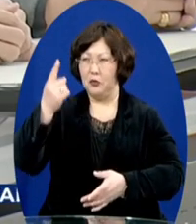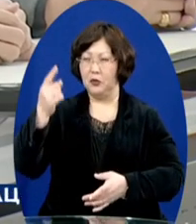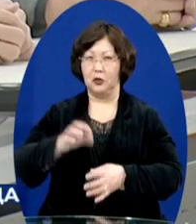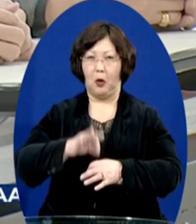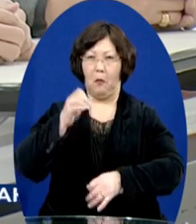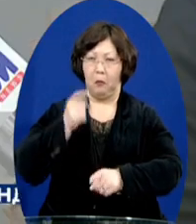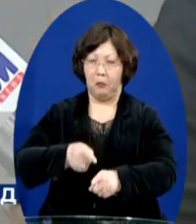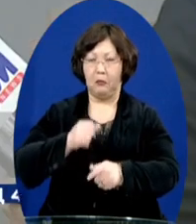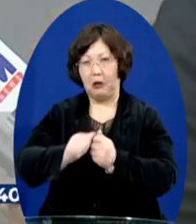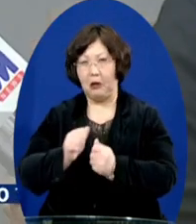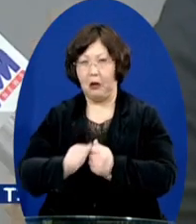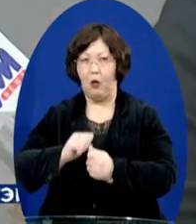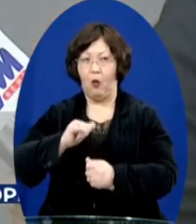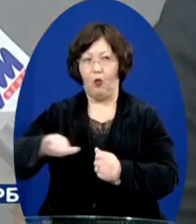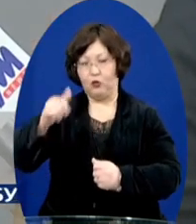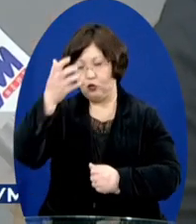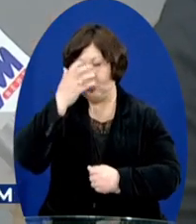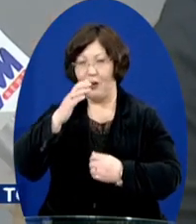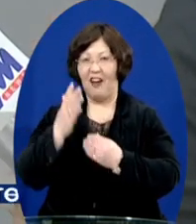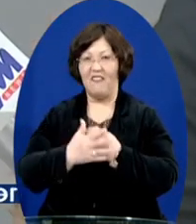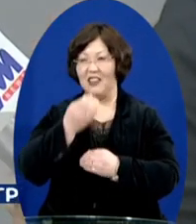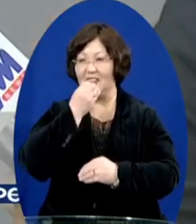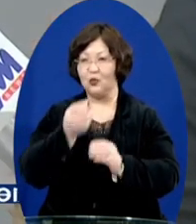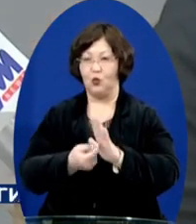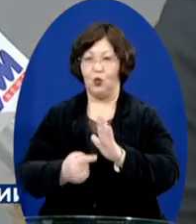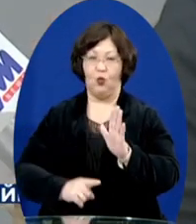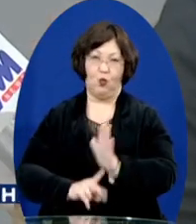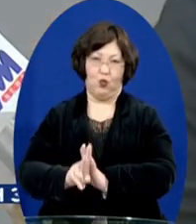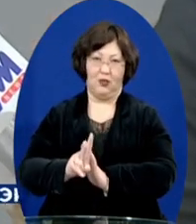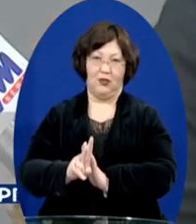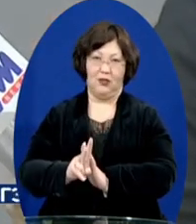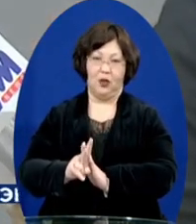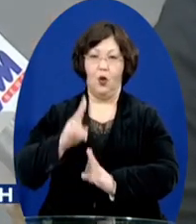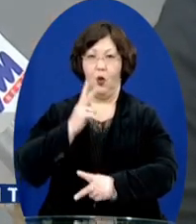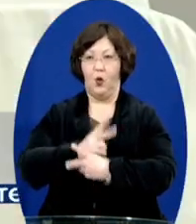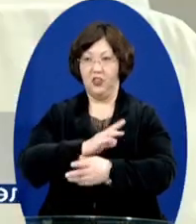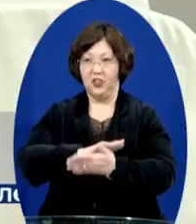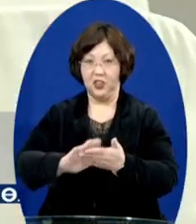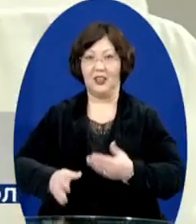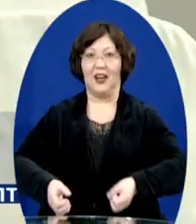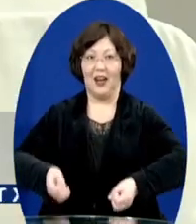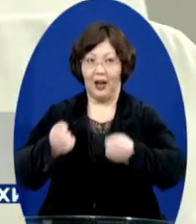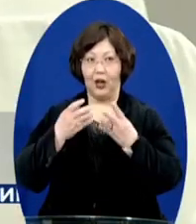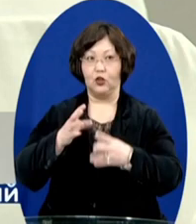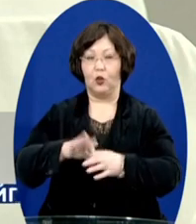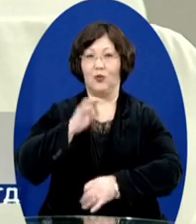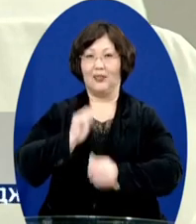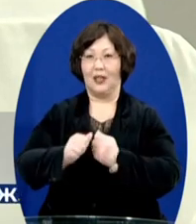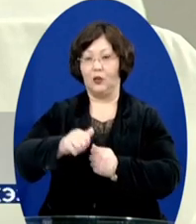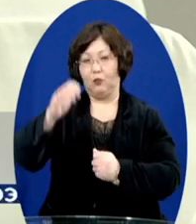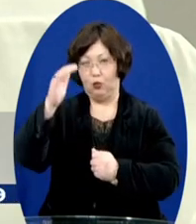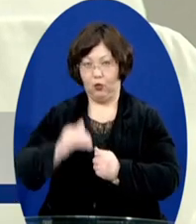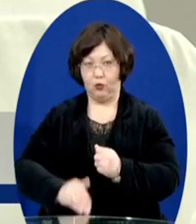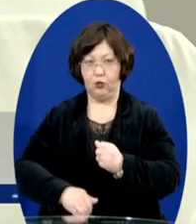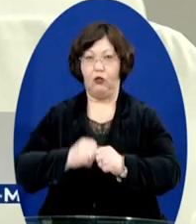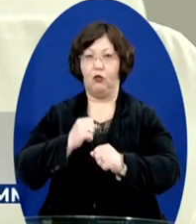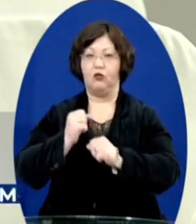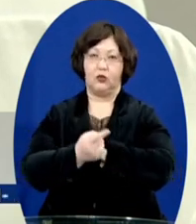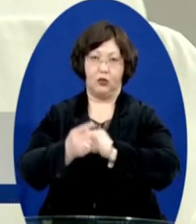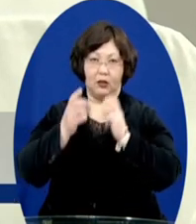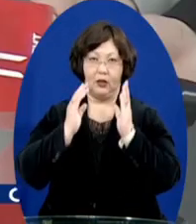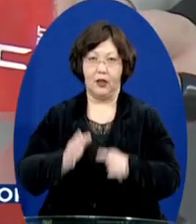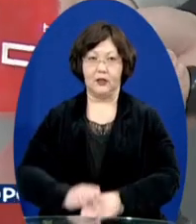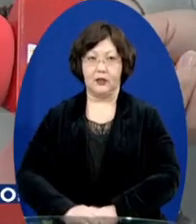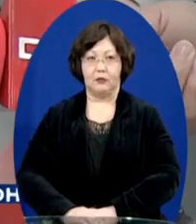сонгуулийн зардалд улс төрдөх авилгын суур шалтгаан болдог учраас одоо хуулийн шинжилсэн найруулгад сонгуулийн зардлыг бууруулахад анхаарсан